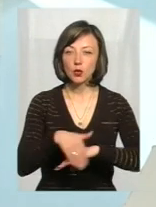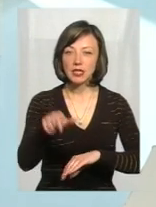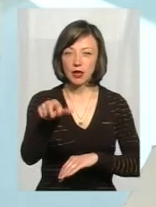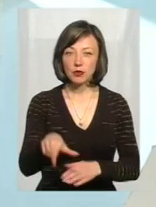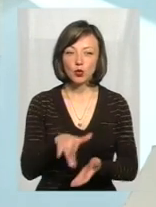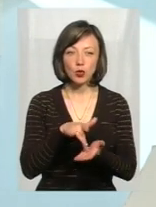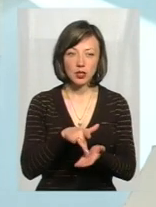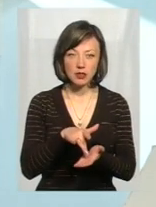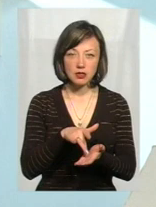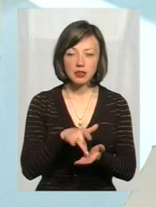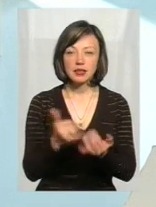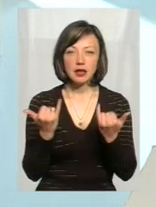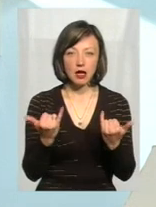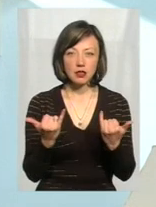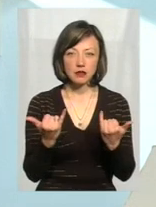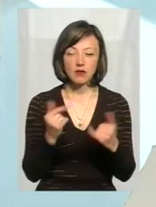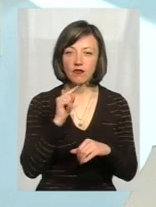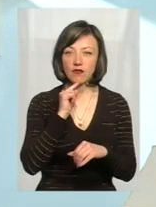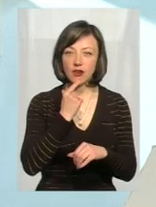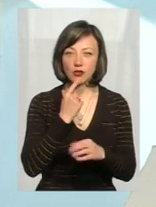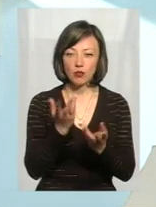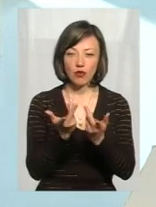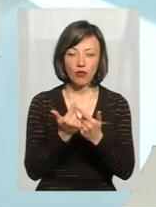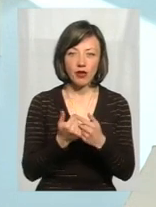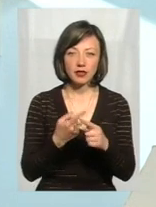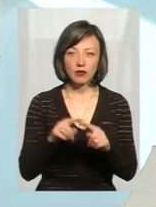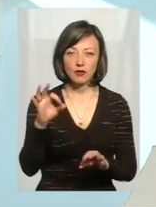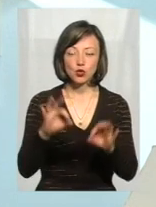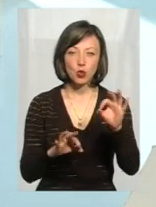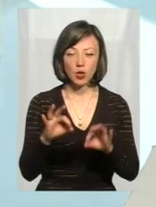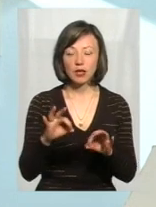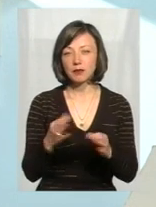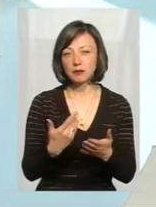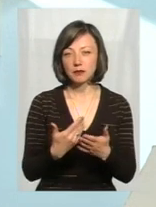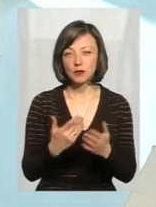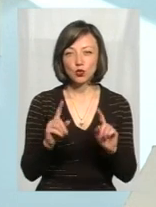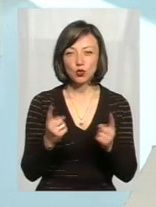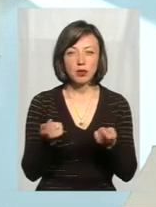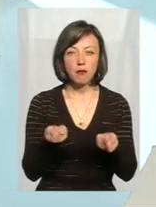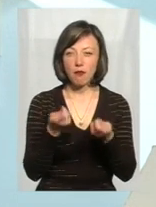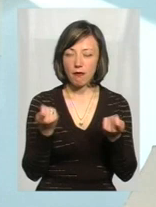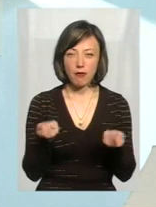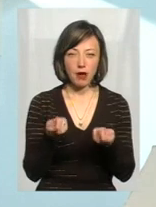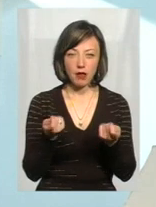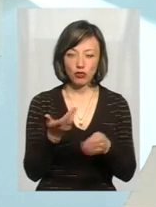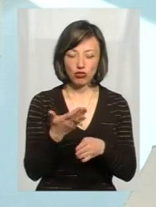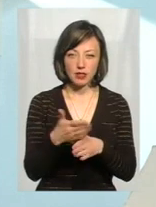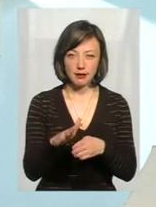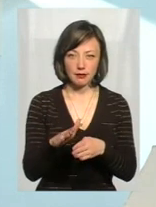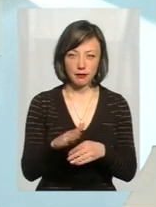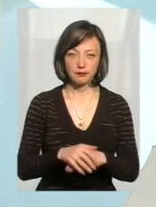Іноземного туриста зараз, ну, важко порахувати це у відсотках, але це дуже-дуже маленька